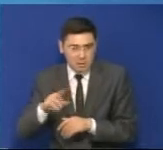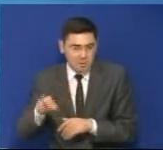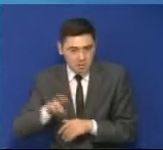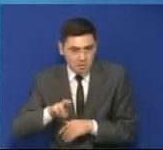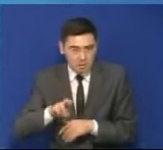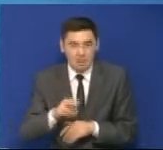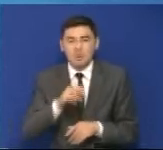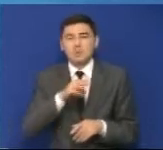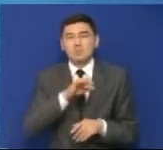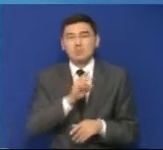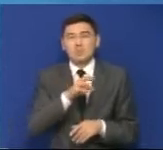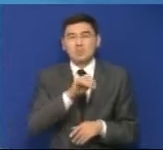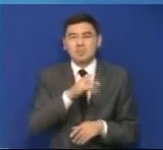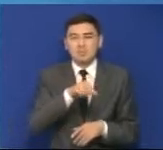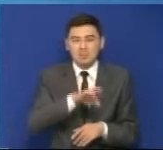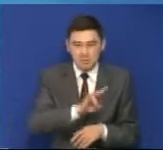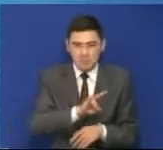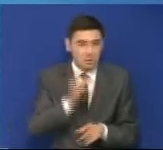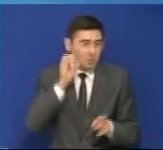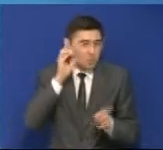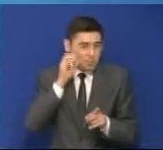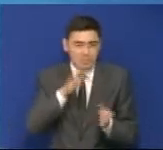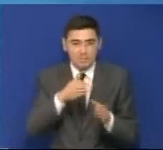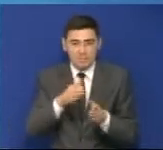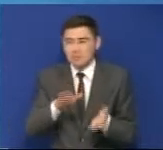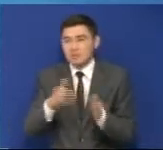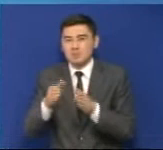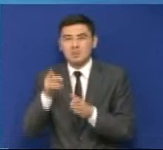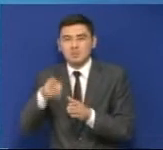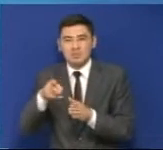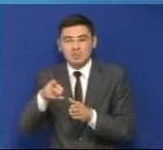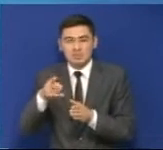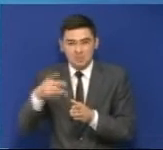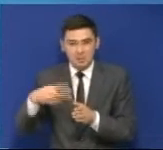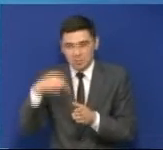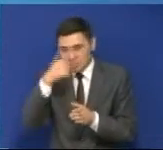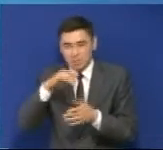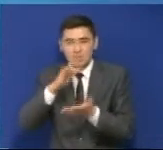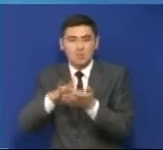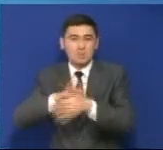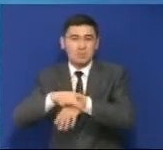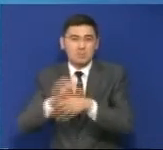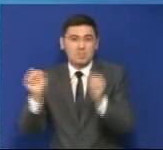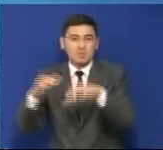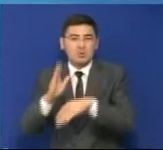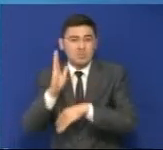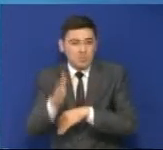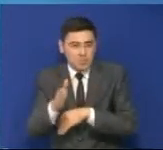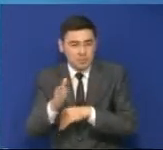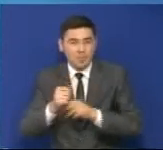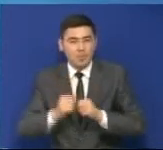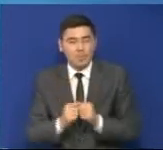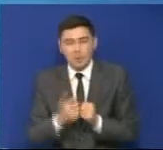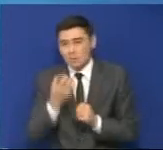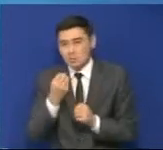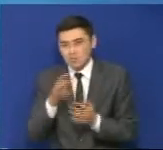төрағалық Түркіменстан Өзбекстанға көшті. Келесі отырыс 2020 жылдың мамырында Ташкент өтпек. Сондай-ақ үкімет